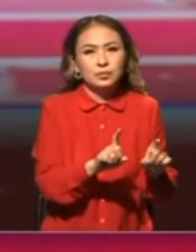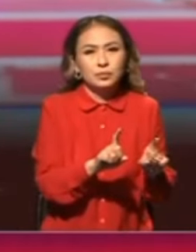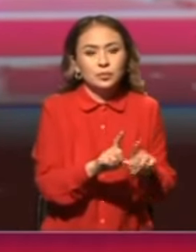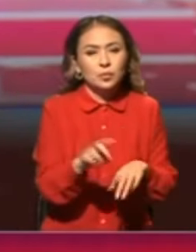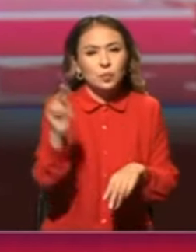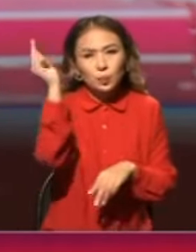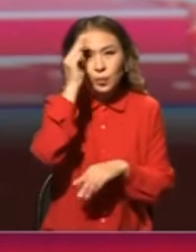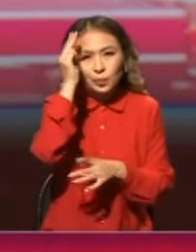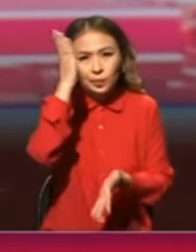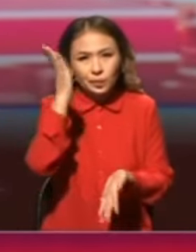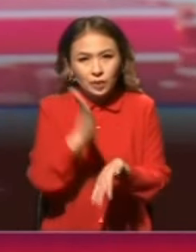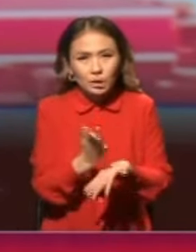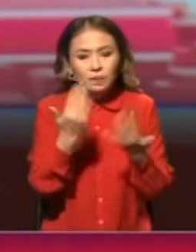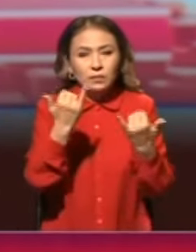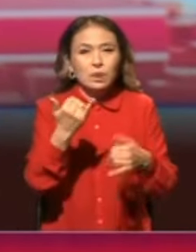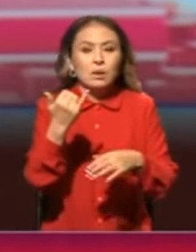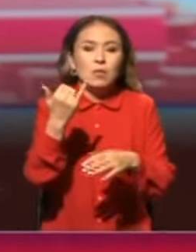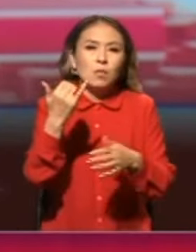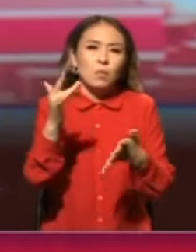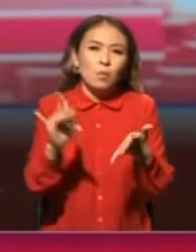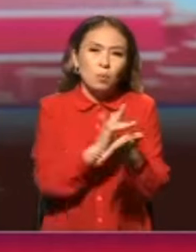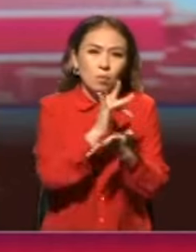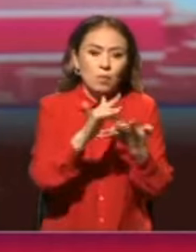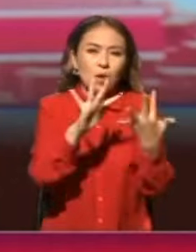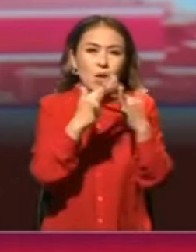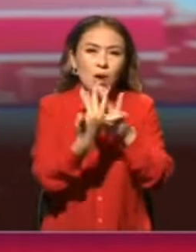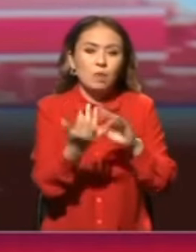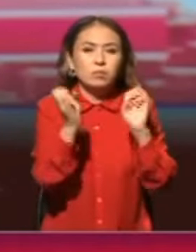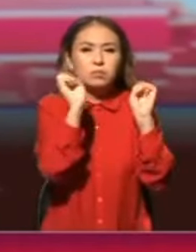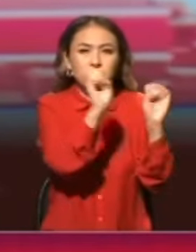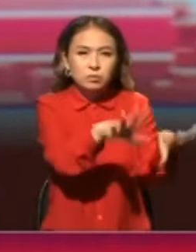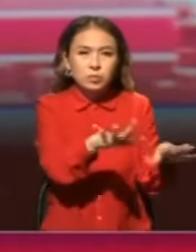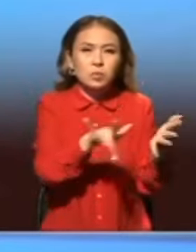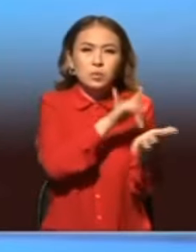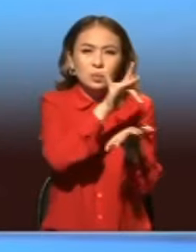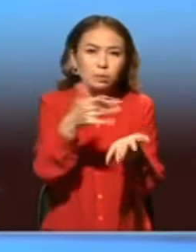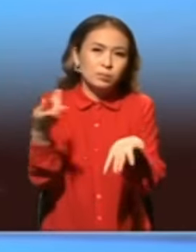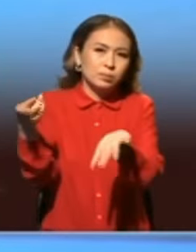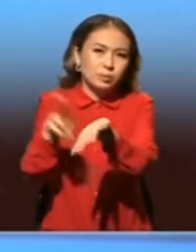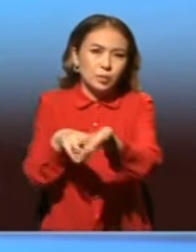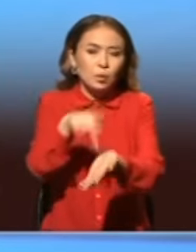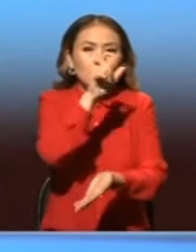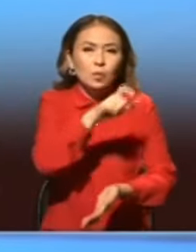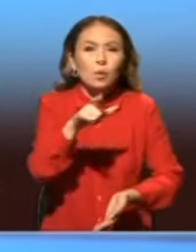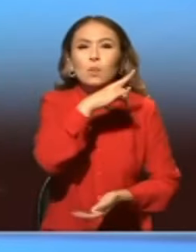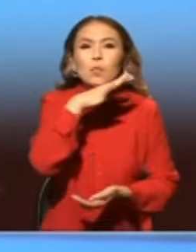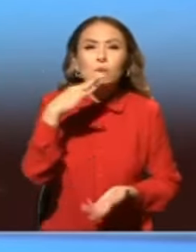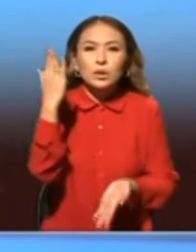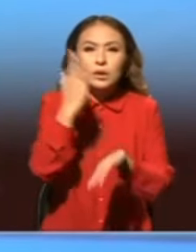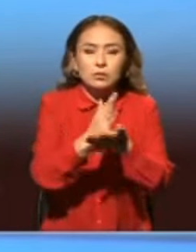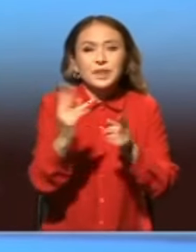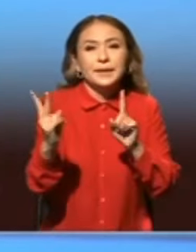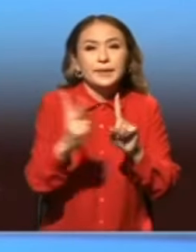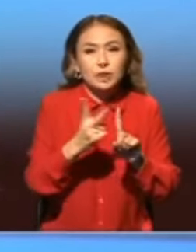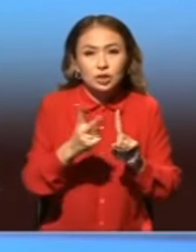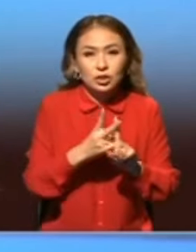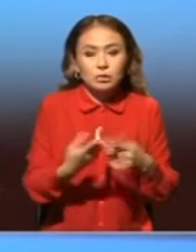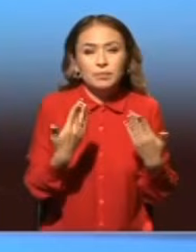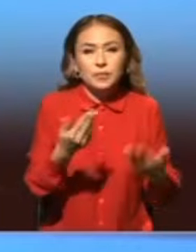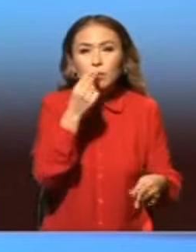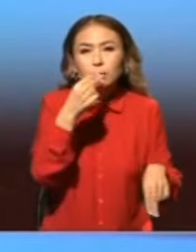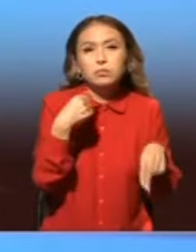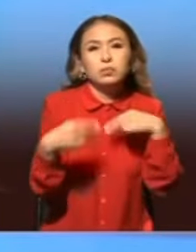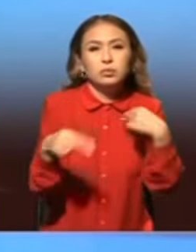бейімделіп отыр. Қайша айтқанмен қалаға кетуге, ауылды тастап төмен жағдай төмен болғаннан кейін. Екіншіден әрине мына азық